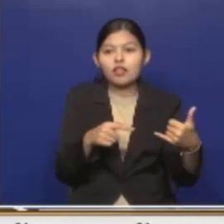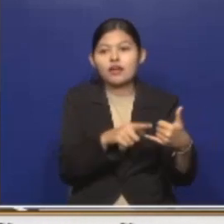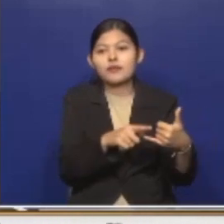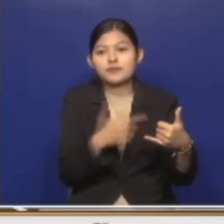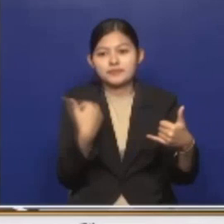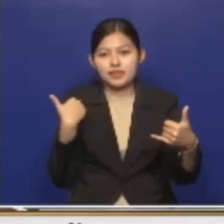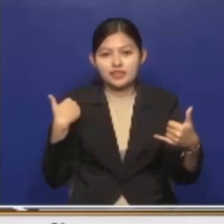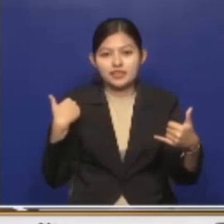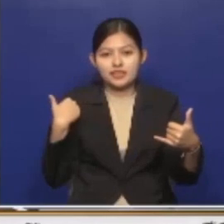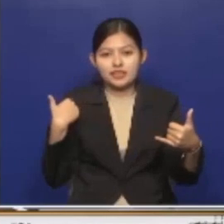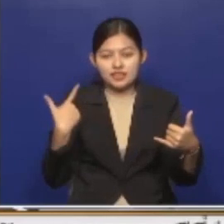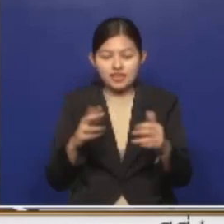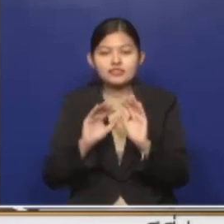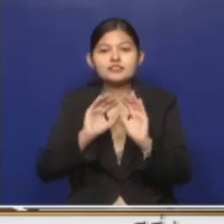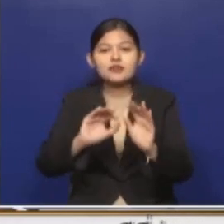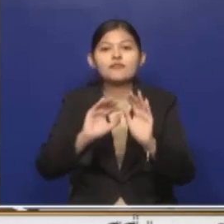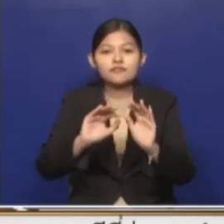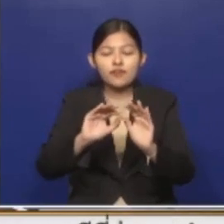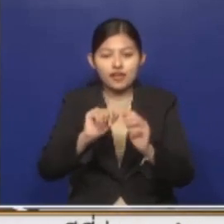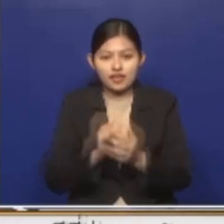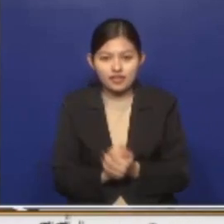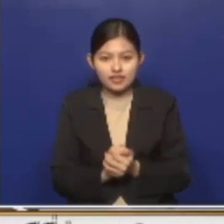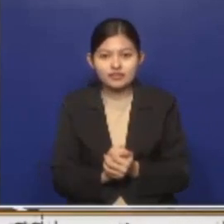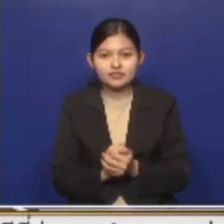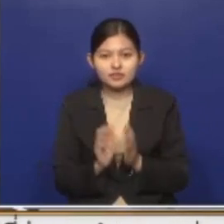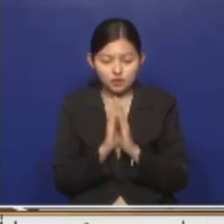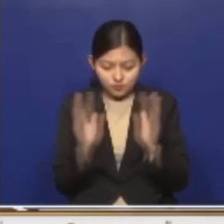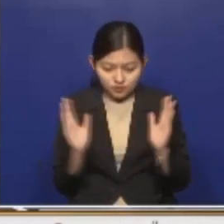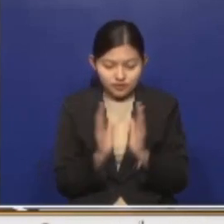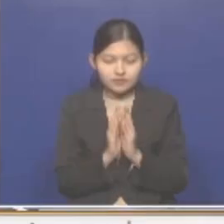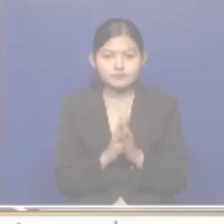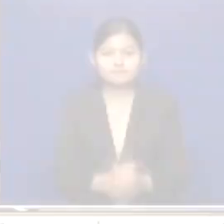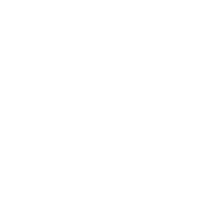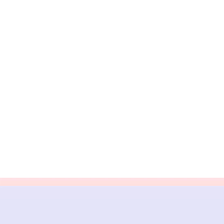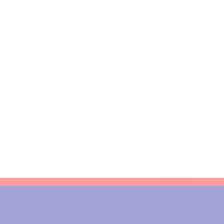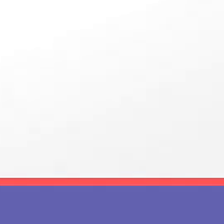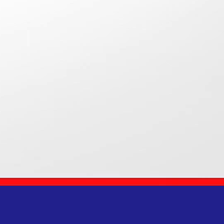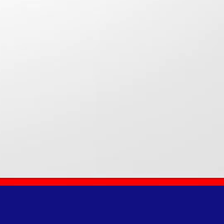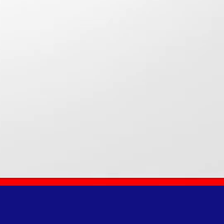ดังนั้นก็ขอกราบเรียนท่านประธานขอกราบขอบพระคุณครับ ครับ